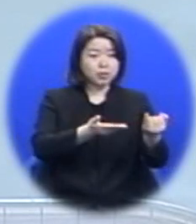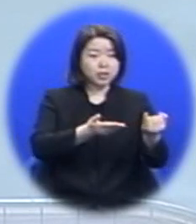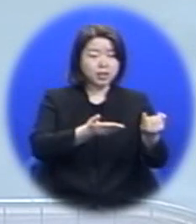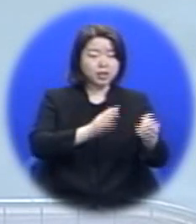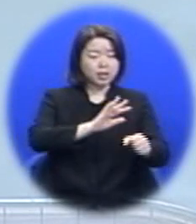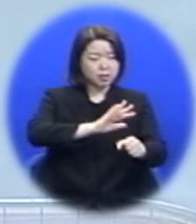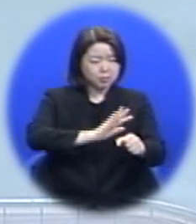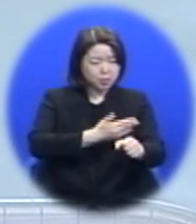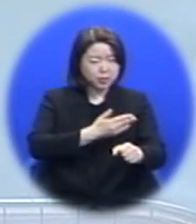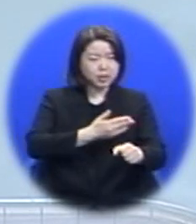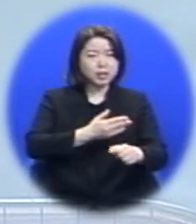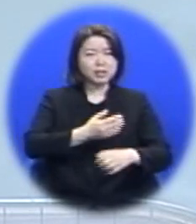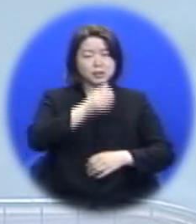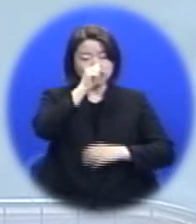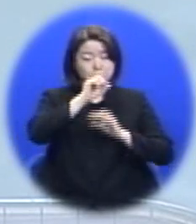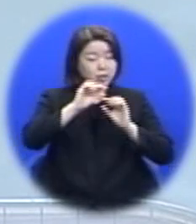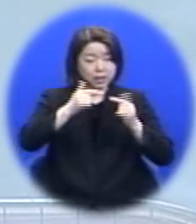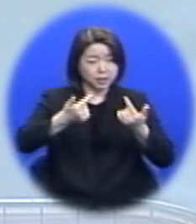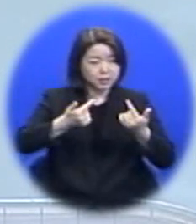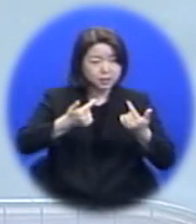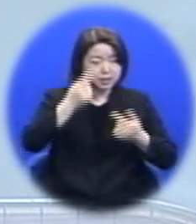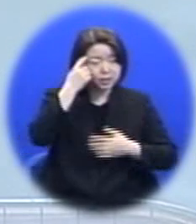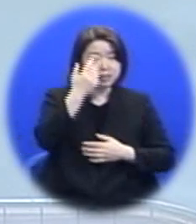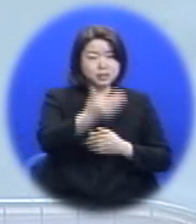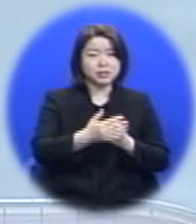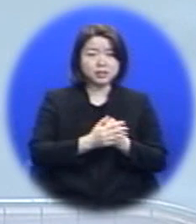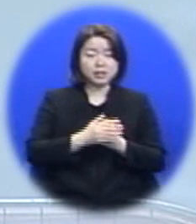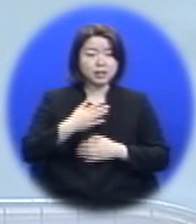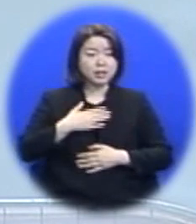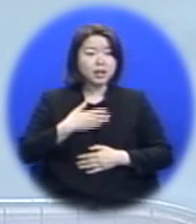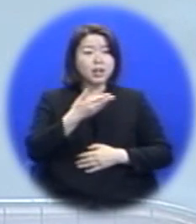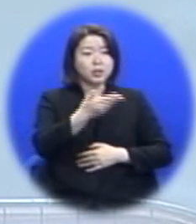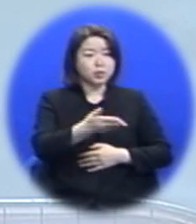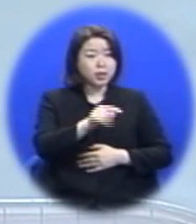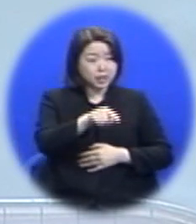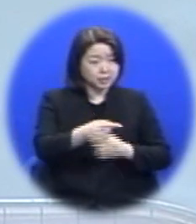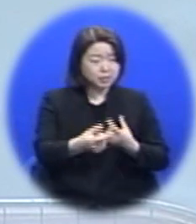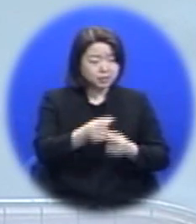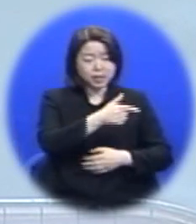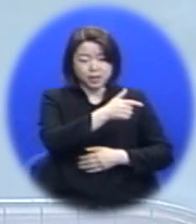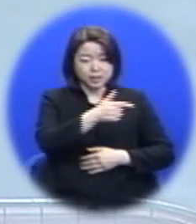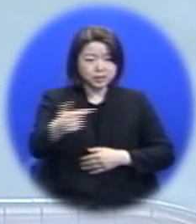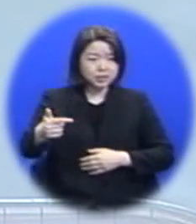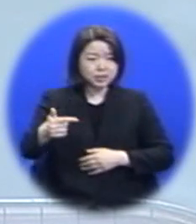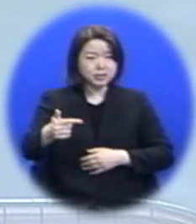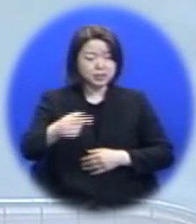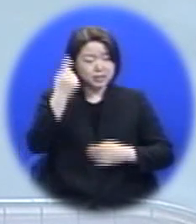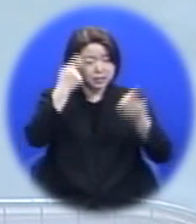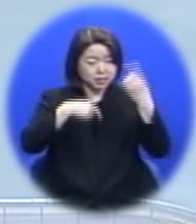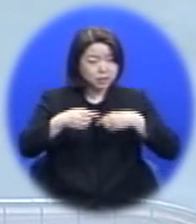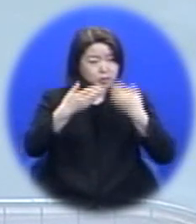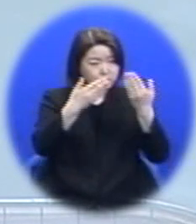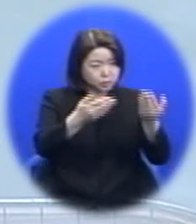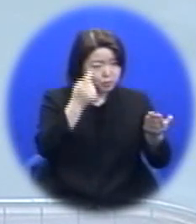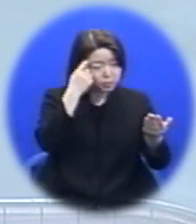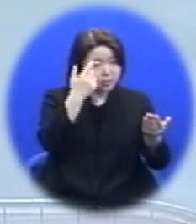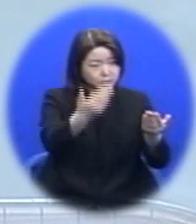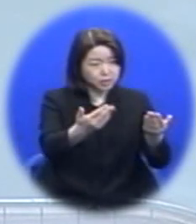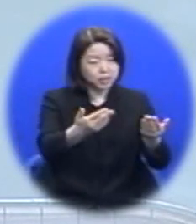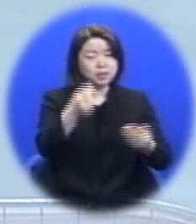아빠였니? 내가 너에게 그렇게 큰 상처를 주었었니? 하면서 그렇게 눈물을